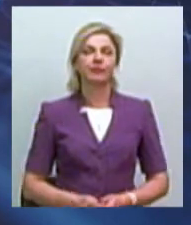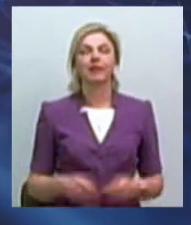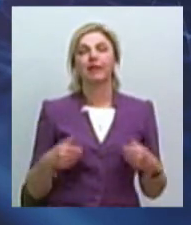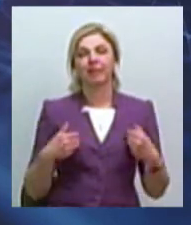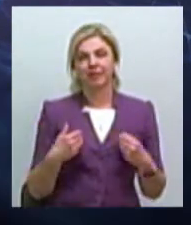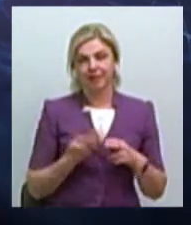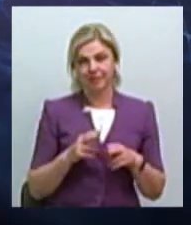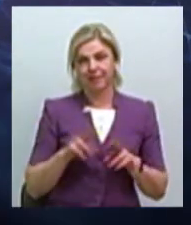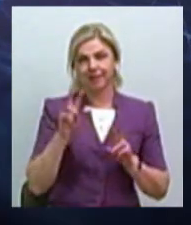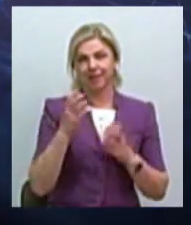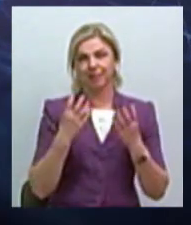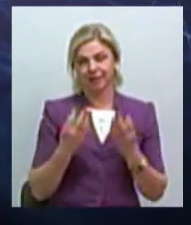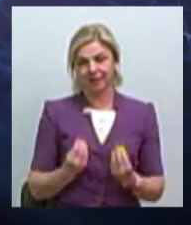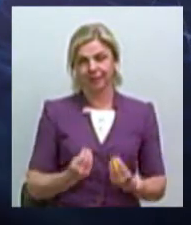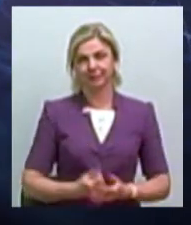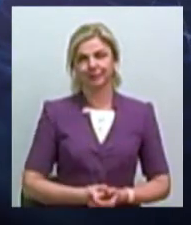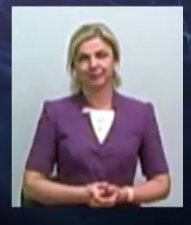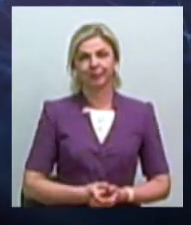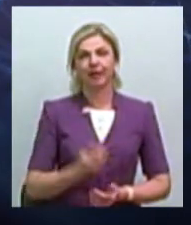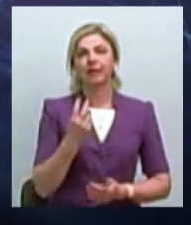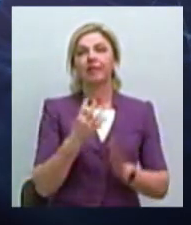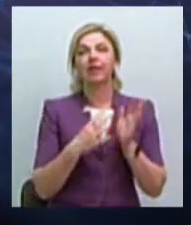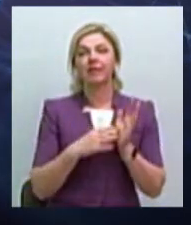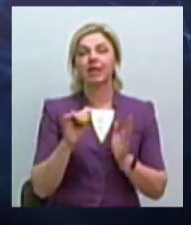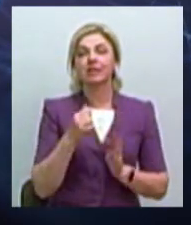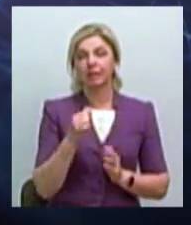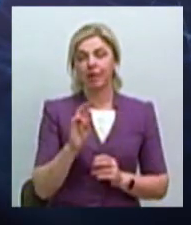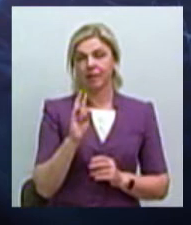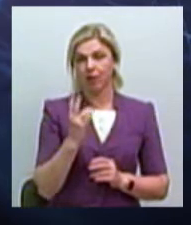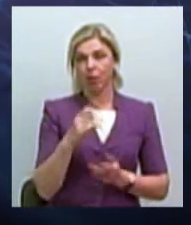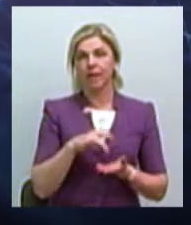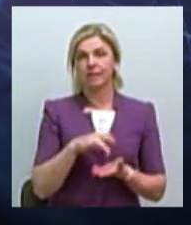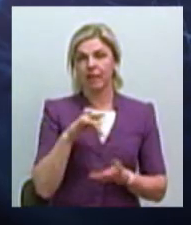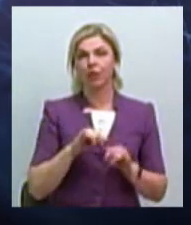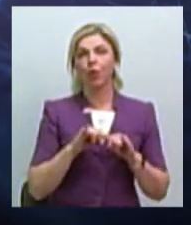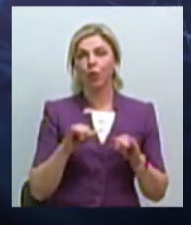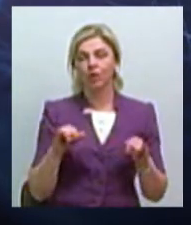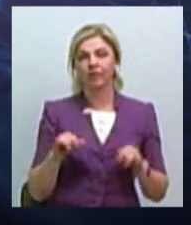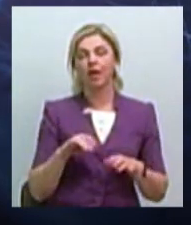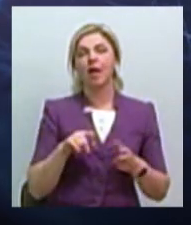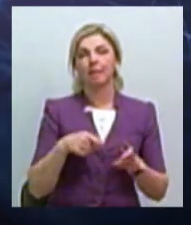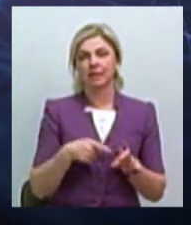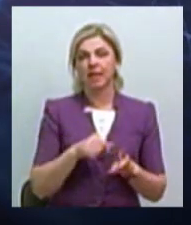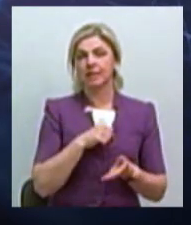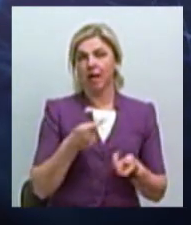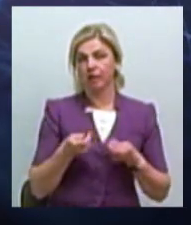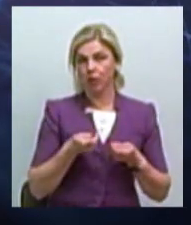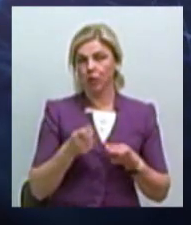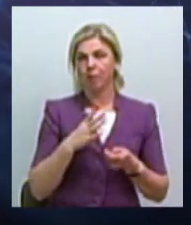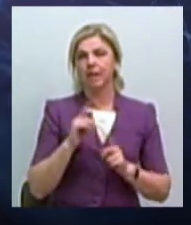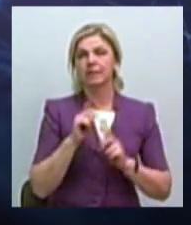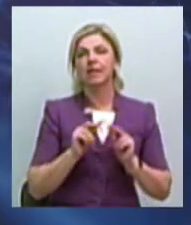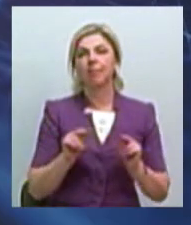освіта – це тема дня в студії Катерина Лисюк. 29 серпня у Миколаївському центру розвитку місцевого самоврядування відбувся семінар